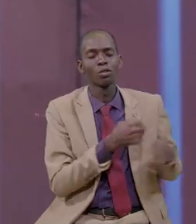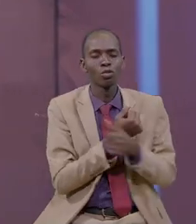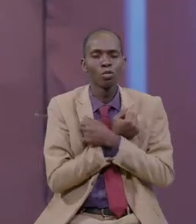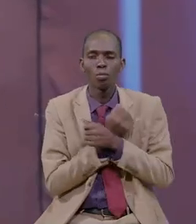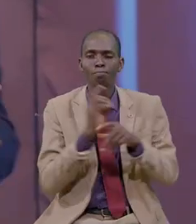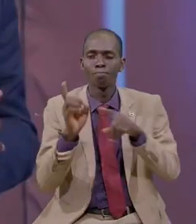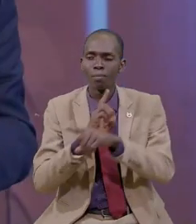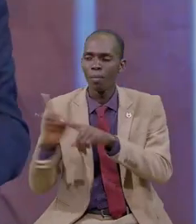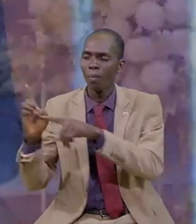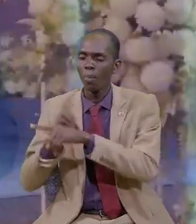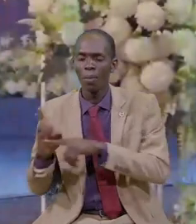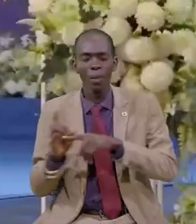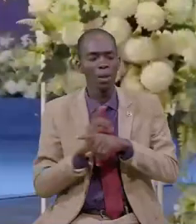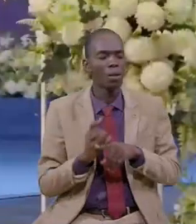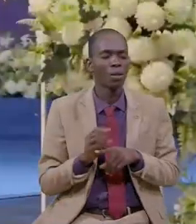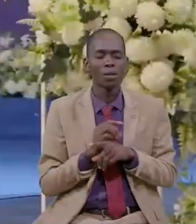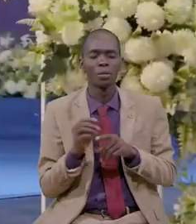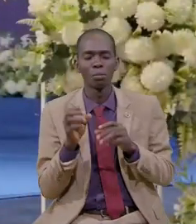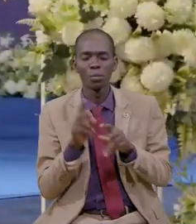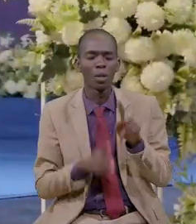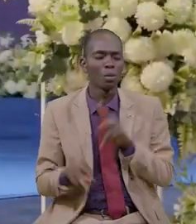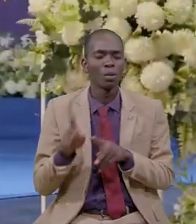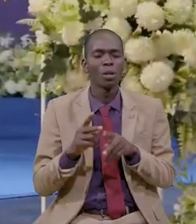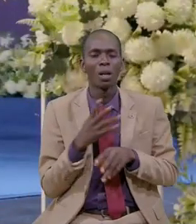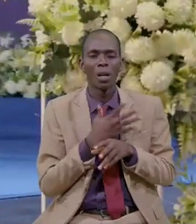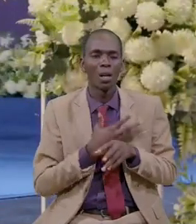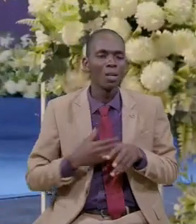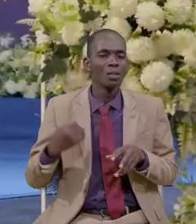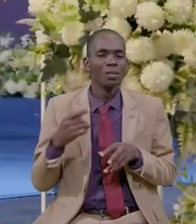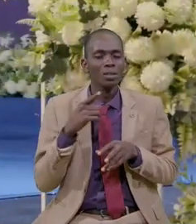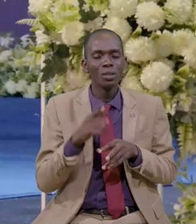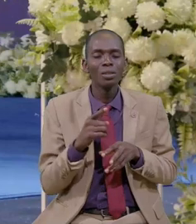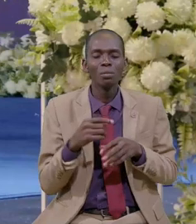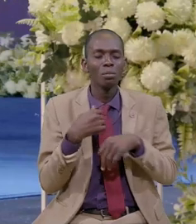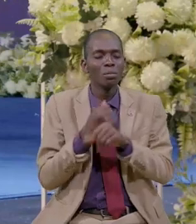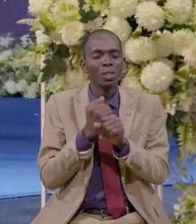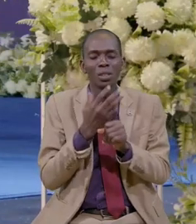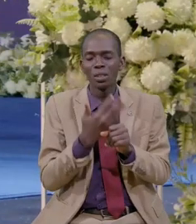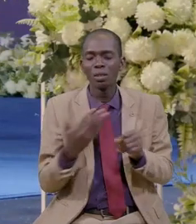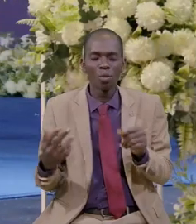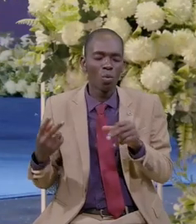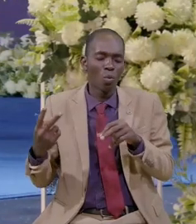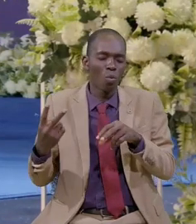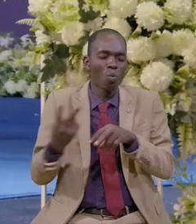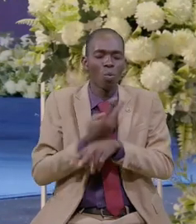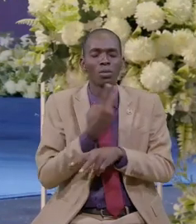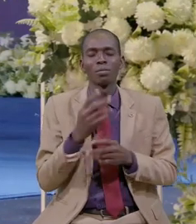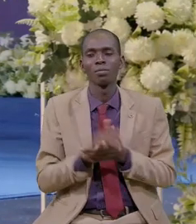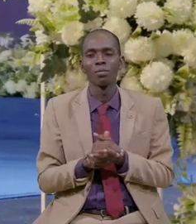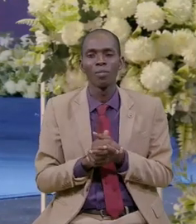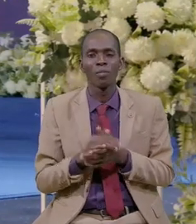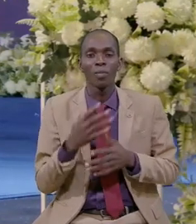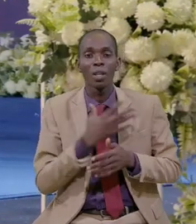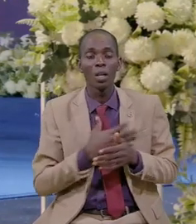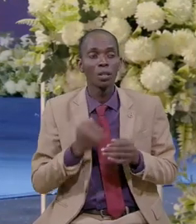fait pire que les membres, que ceux qui essaient même de réprimander. Ça, c'est l'hypocrisie.